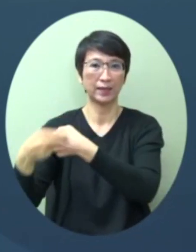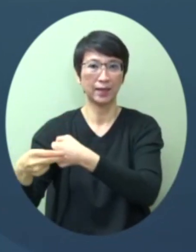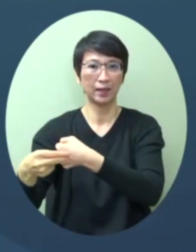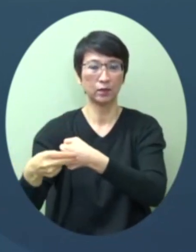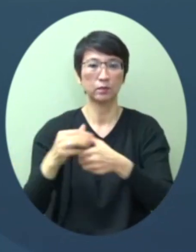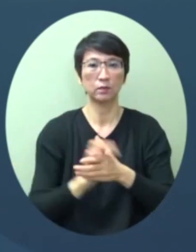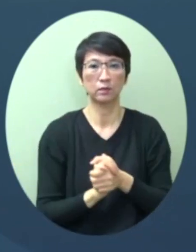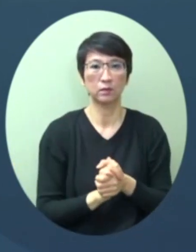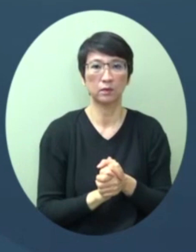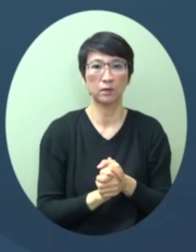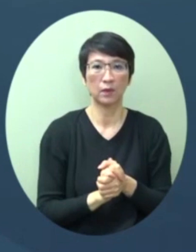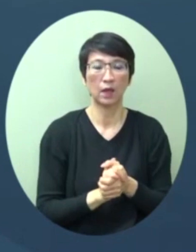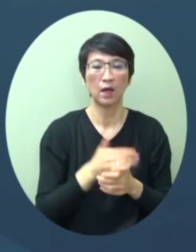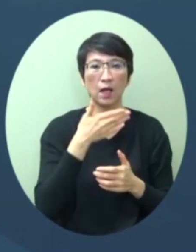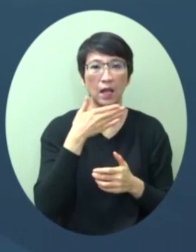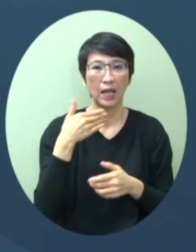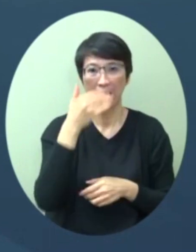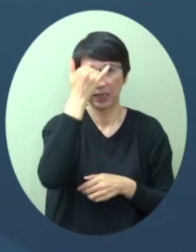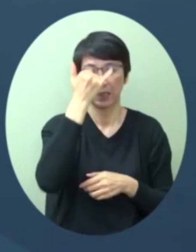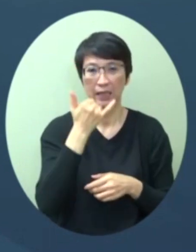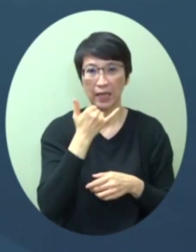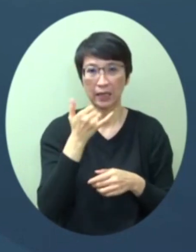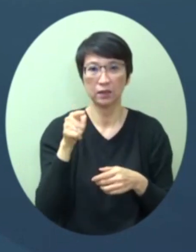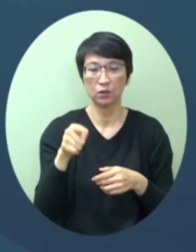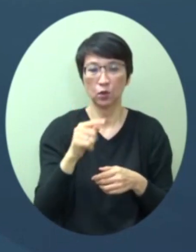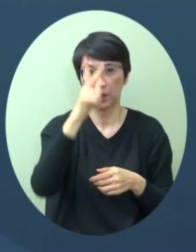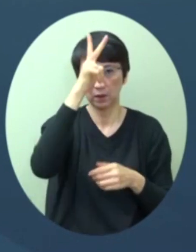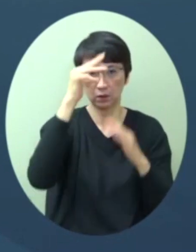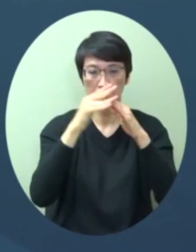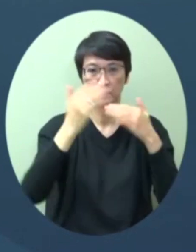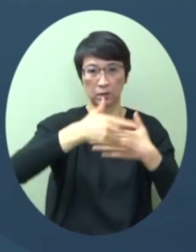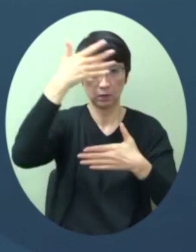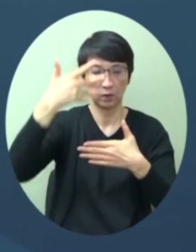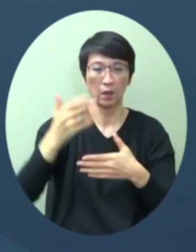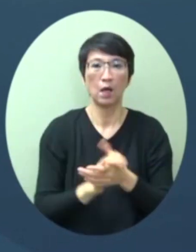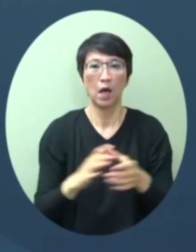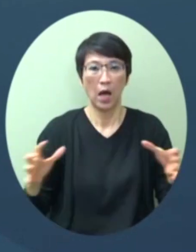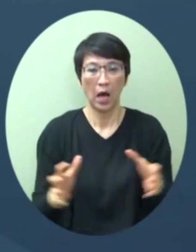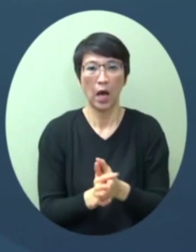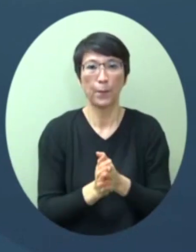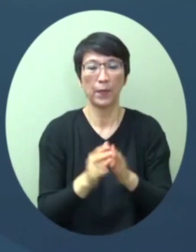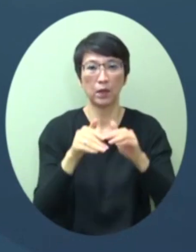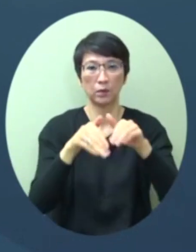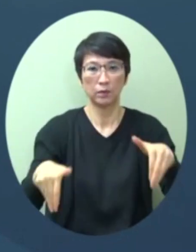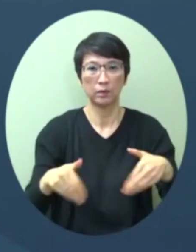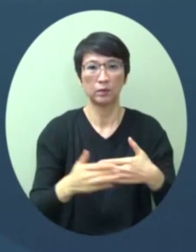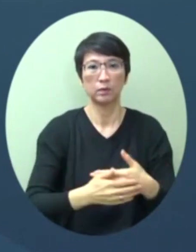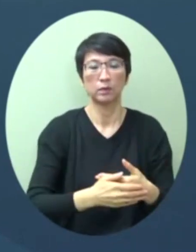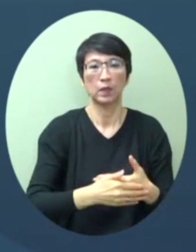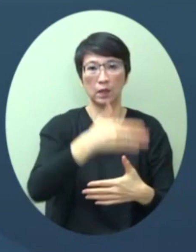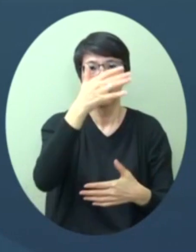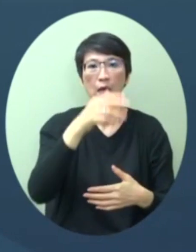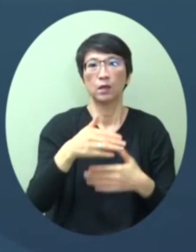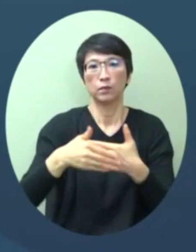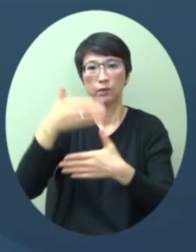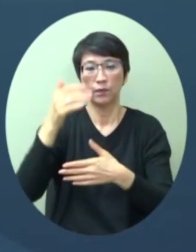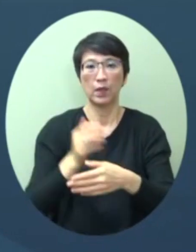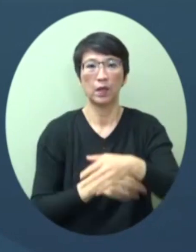以及丽景村行景楼作为隔离设施合共可以提供三千多个单位